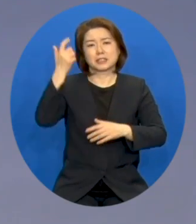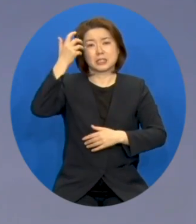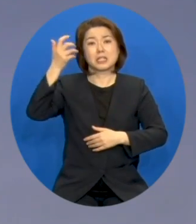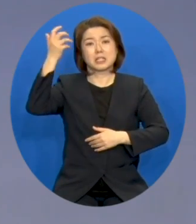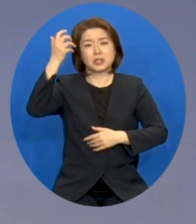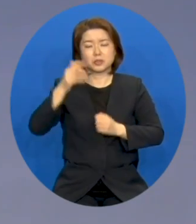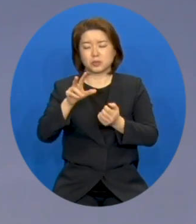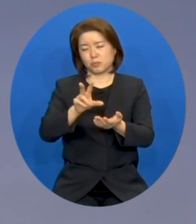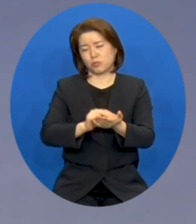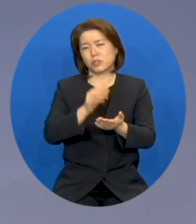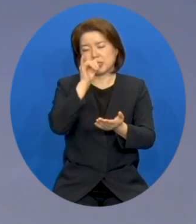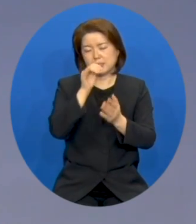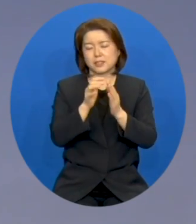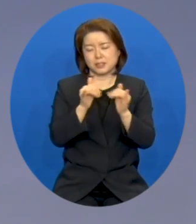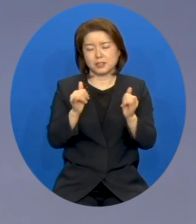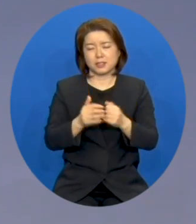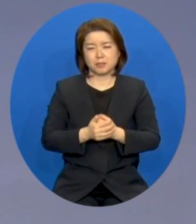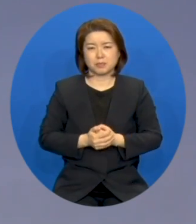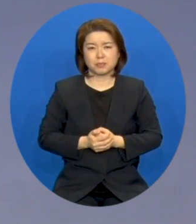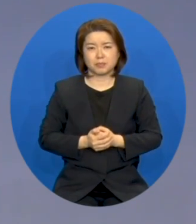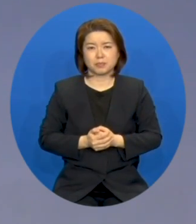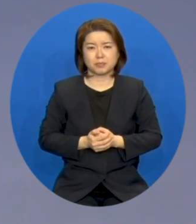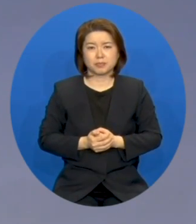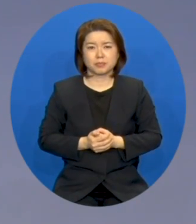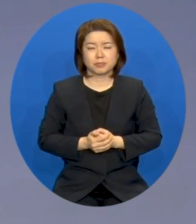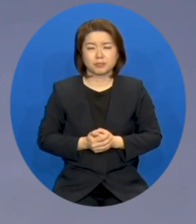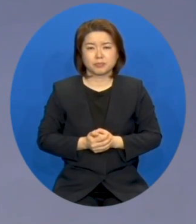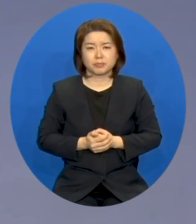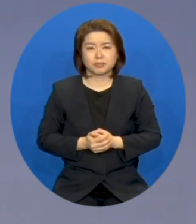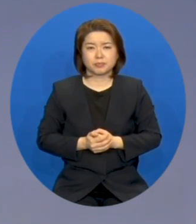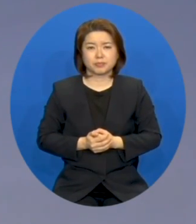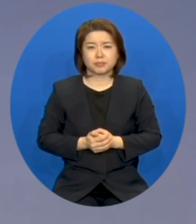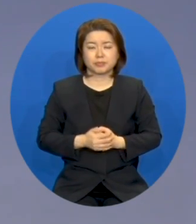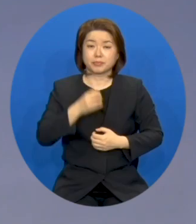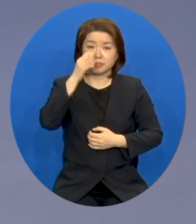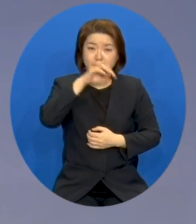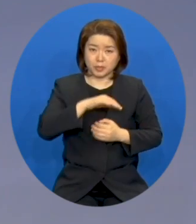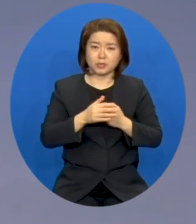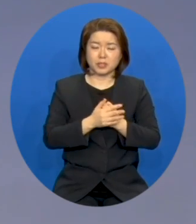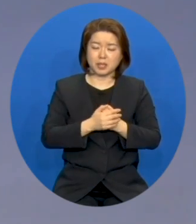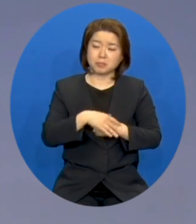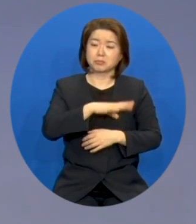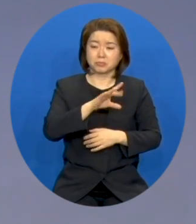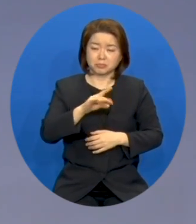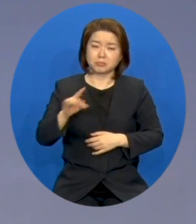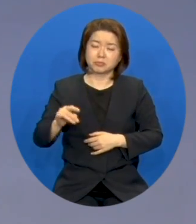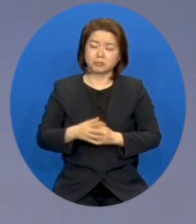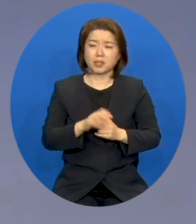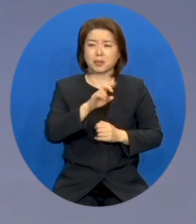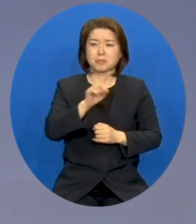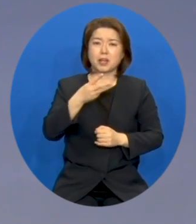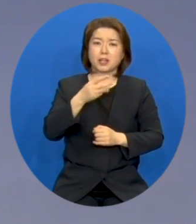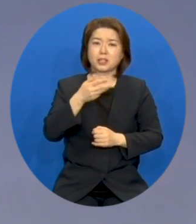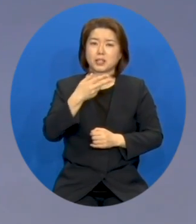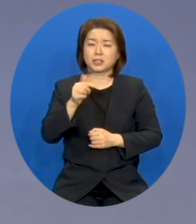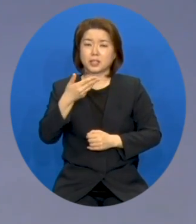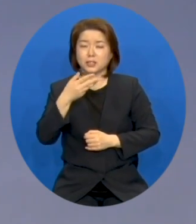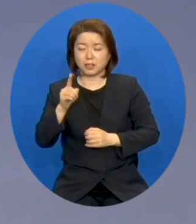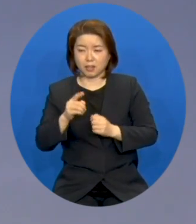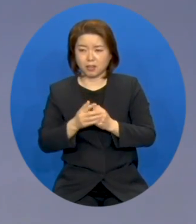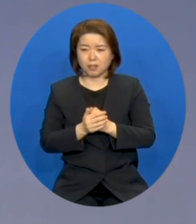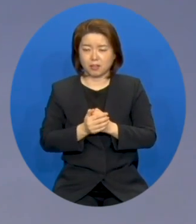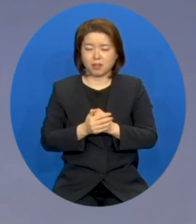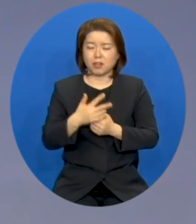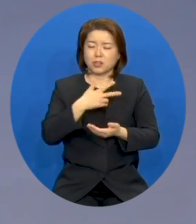영적으로는 문제가 있는 상태에 있는 겁니다. 그저 수시로 마라나타 주님 어서